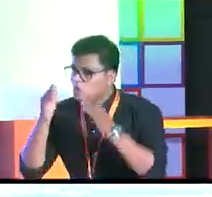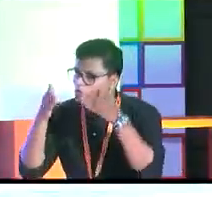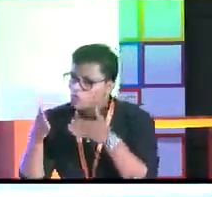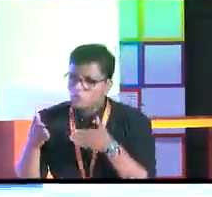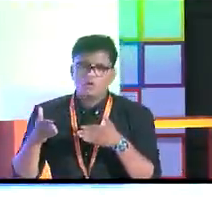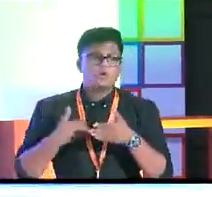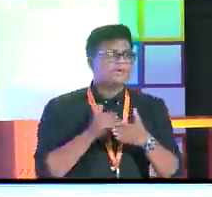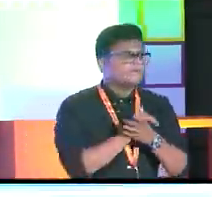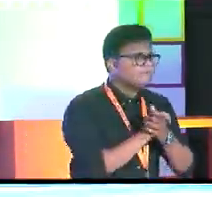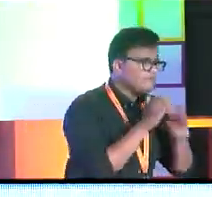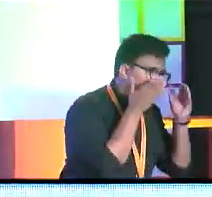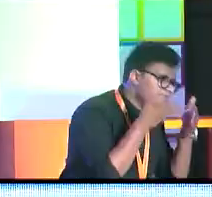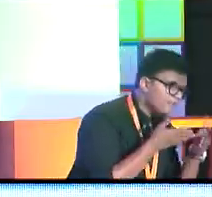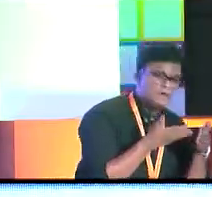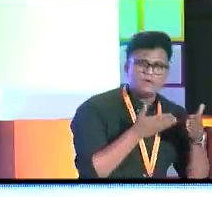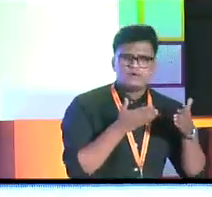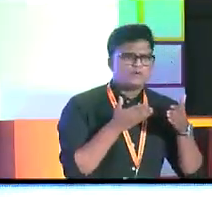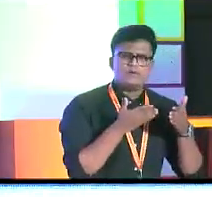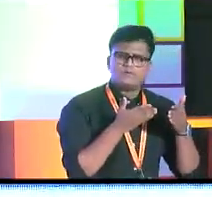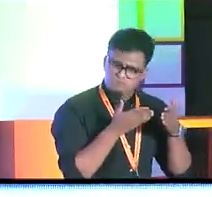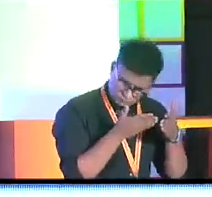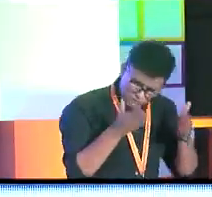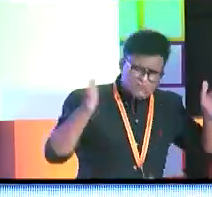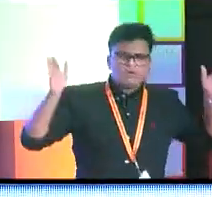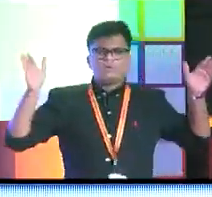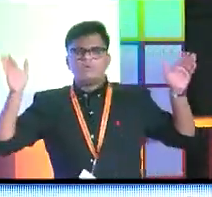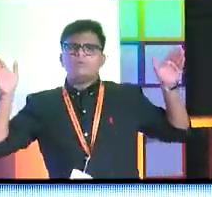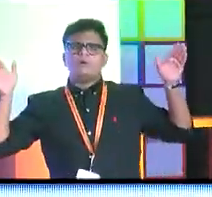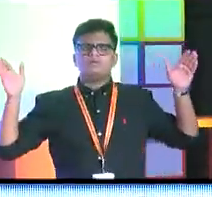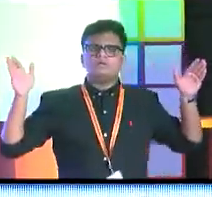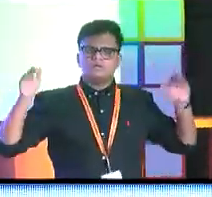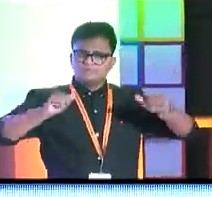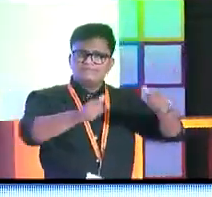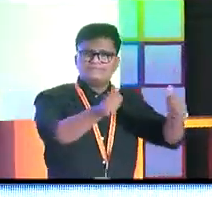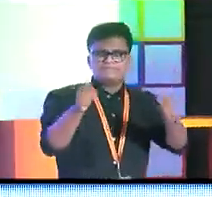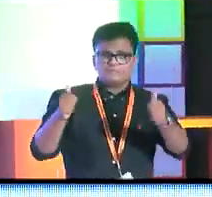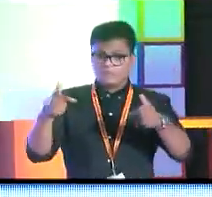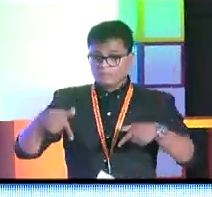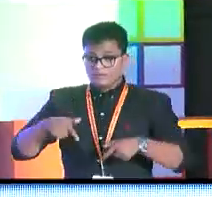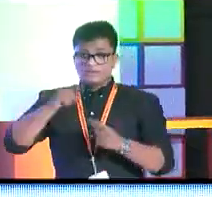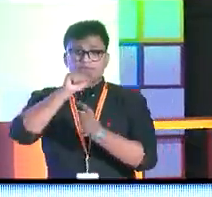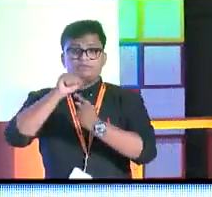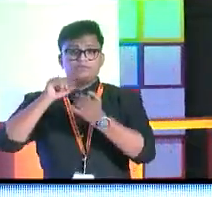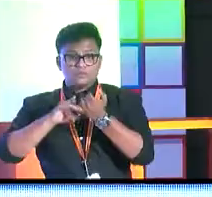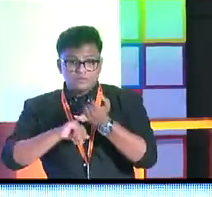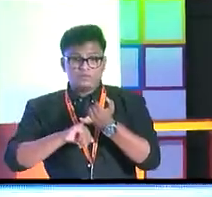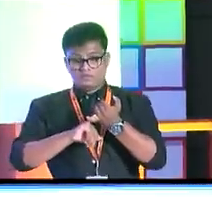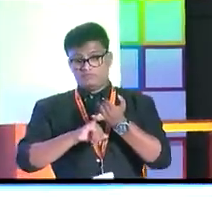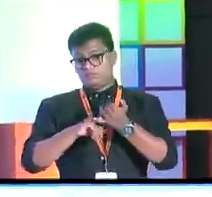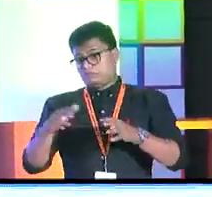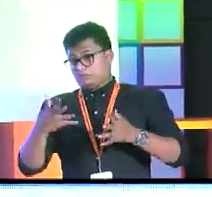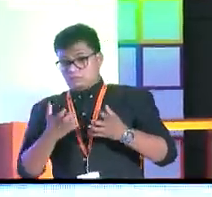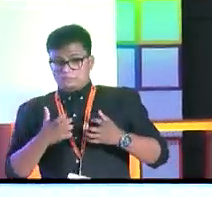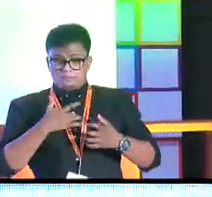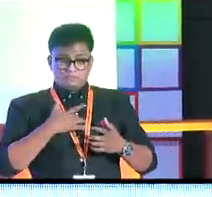communities, but as a movement. और यही वजह है कि मैं इस summit को, India Inclusion Summit को, बहुत बड़ा role मान